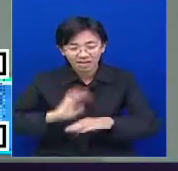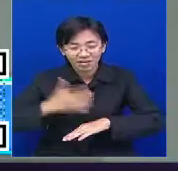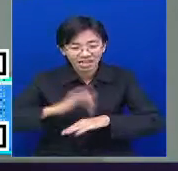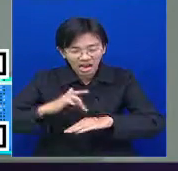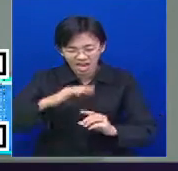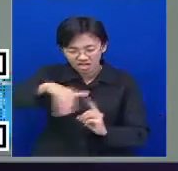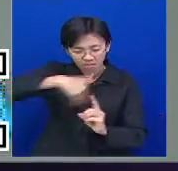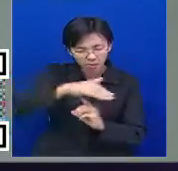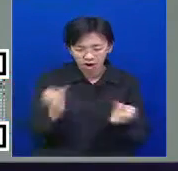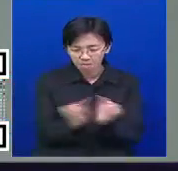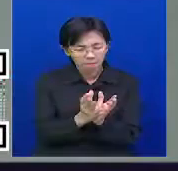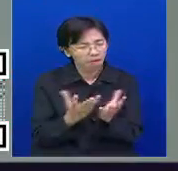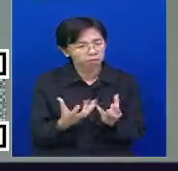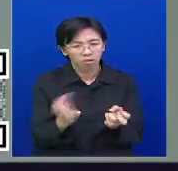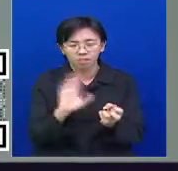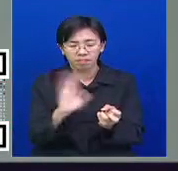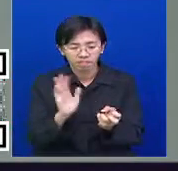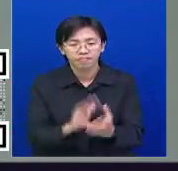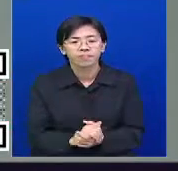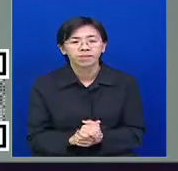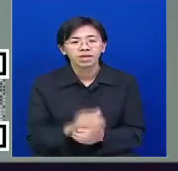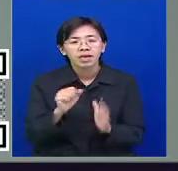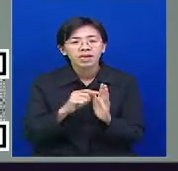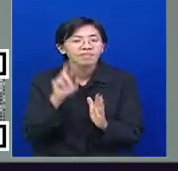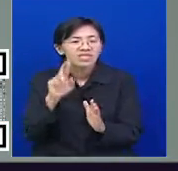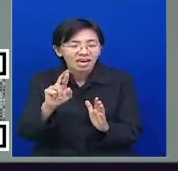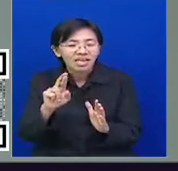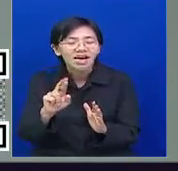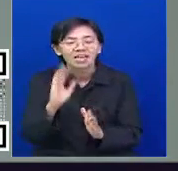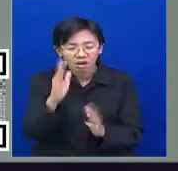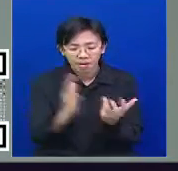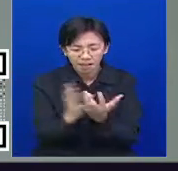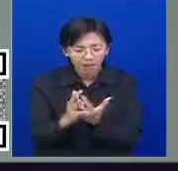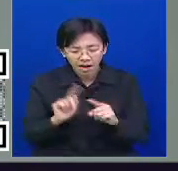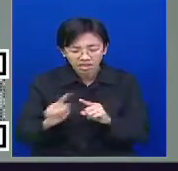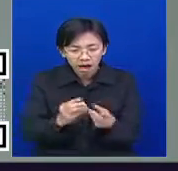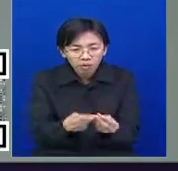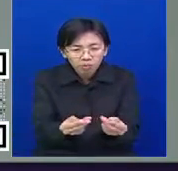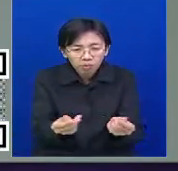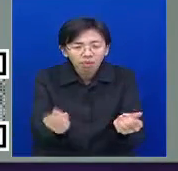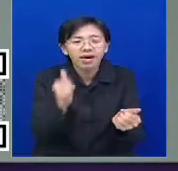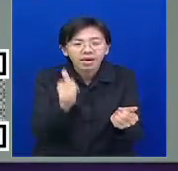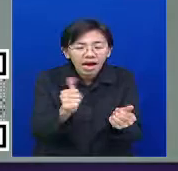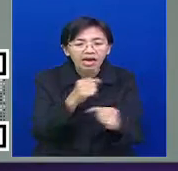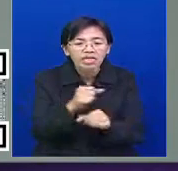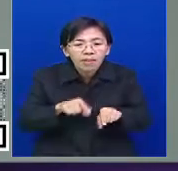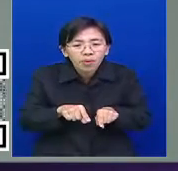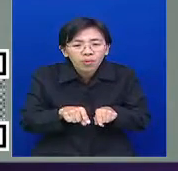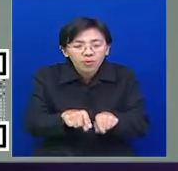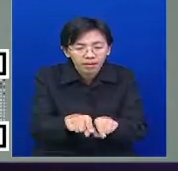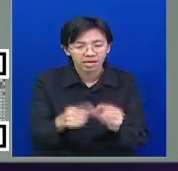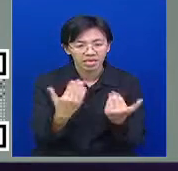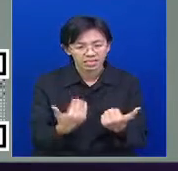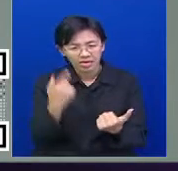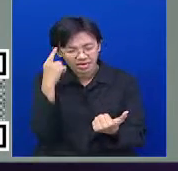พแวดล้อมเนี่ยมีอยู่มีสารอินทรีย์ที่สามารถทำลายกำจัดผักตบได้อยู่แล้วนะครับตรงนี้ก็จะควบคู่กันไปแต่ในลำดับแรกเนี่ยค